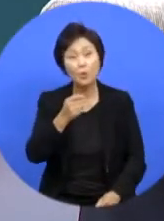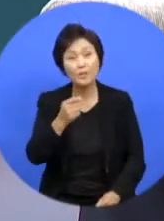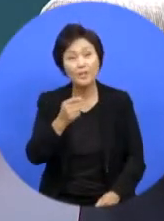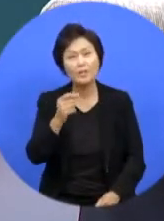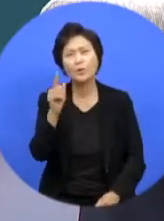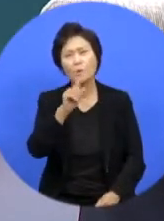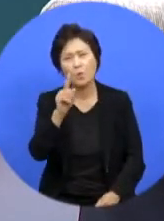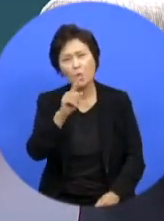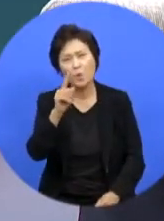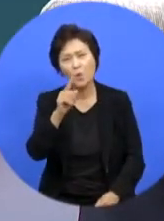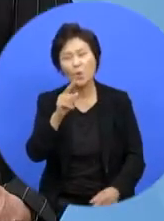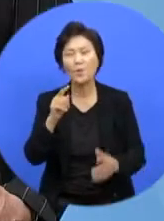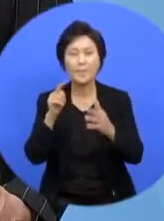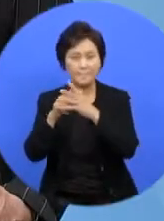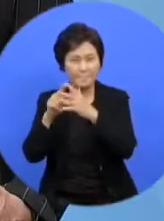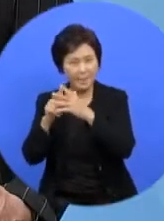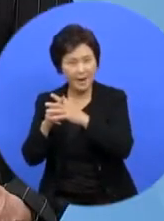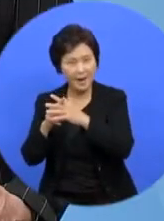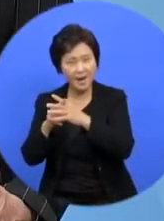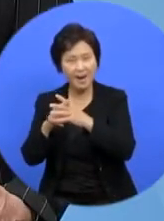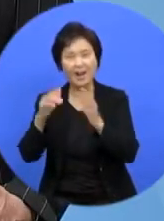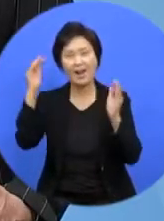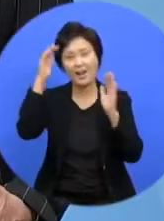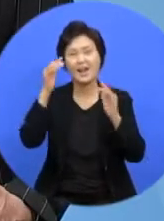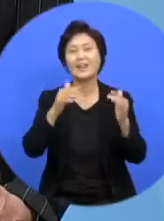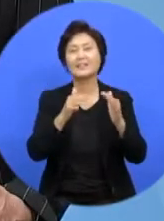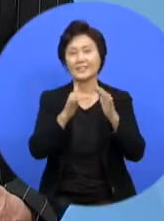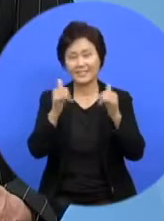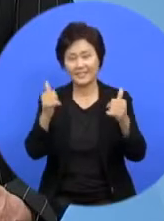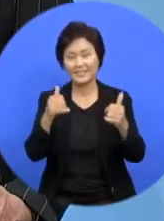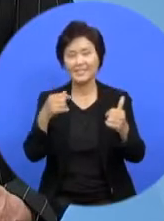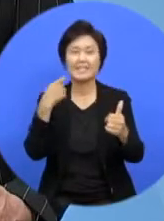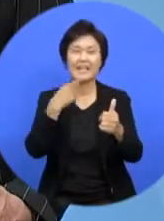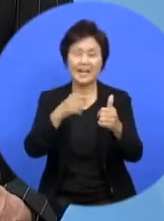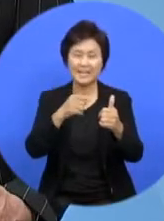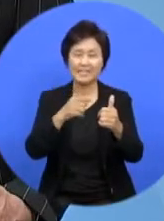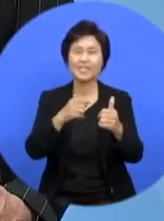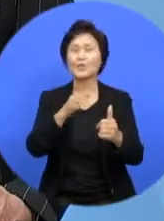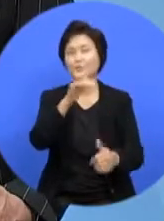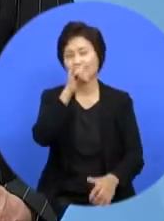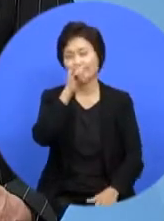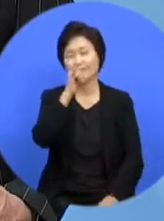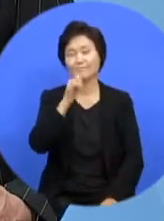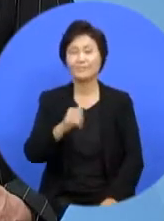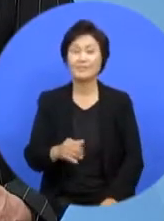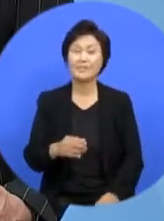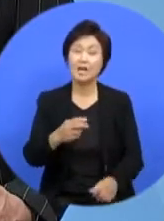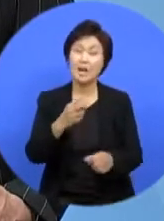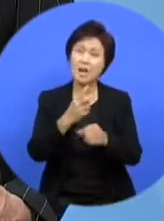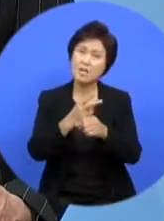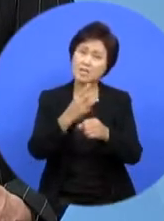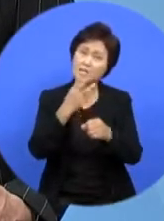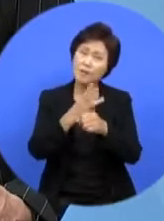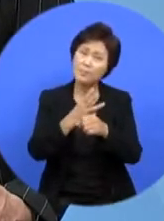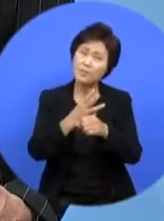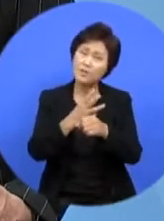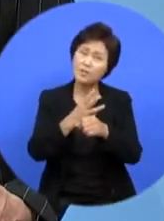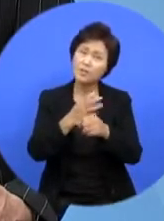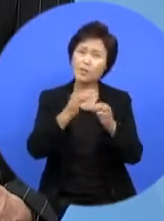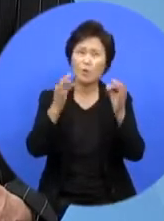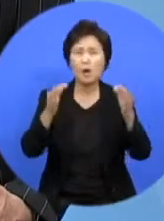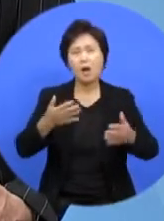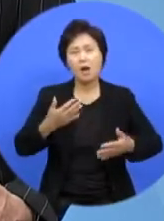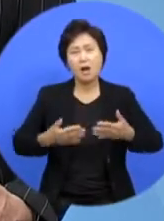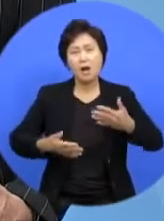거죠. 그러면은 맨 처음에 저 입사하셔서 한 2, 3년은 정말 바쁘셨겠어요. 그 전까지는 데이터가 없잖아요. 네.